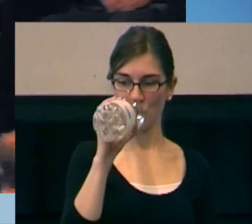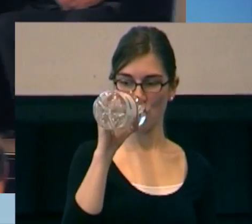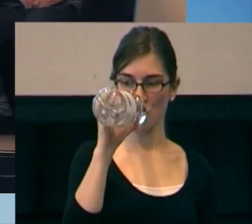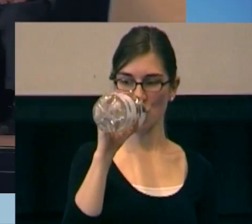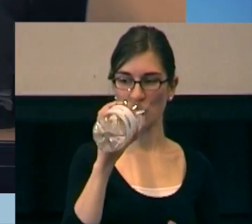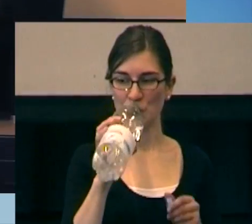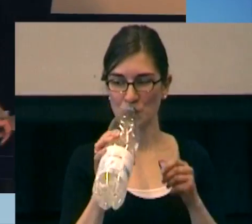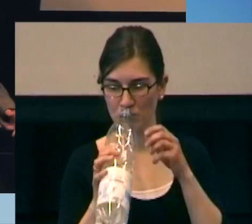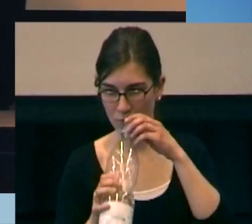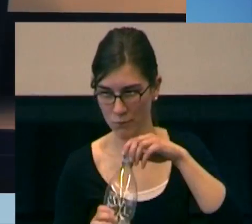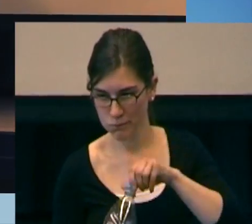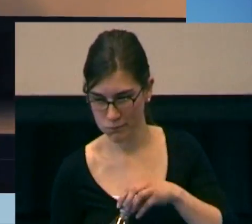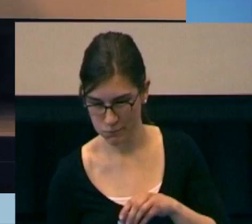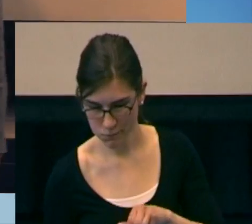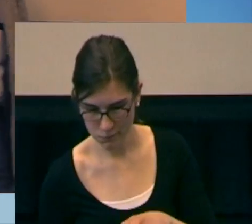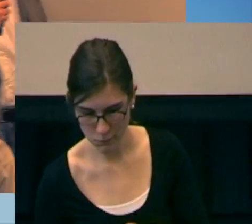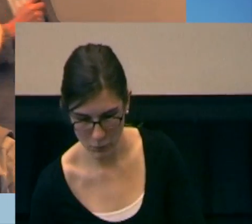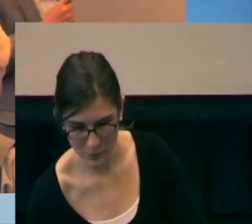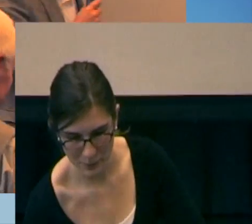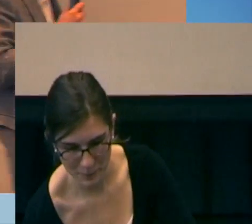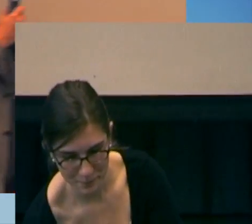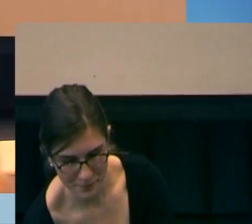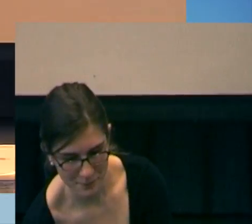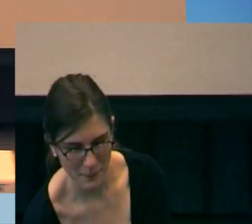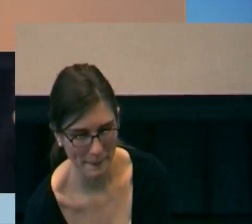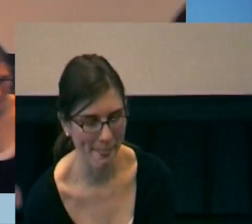Ja, Sie kennen sich aus im Gesundheitswesen, wir müssen uns kurz fassen.